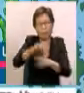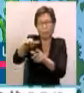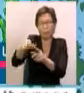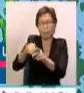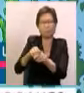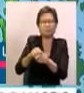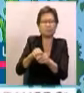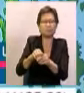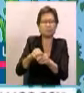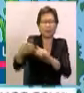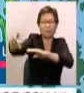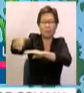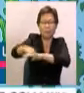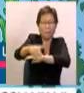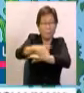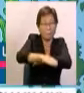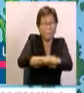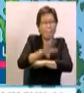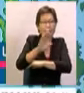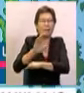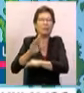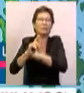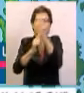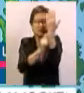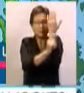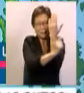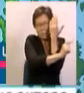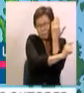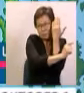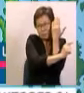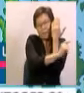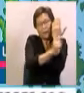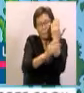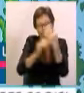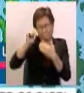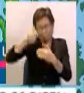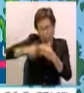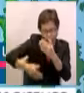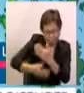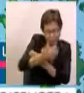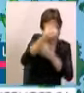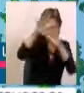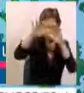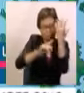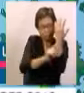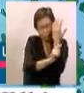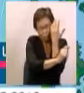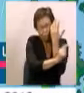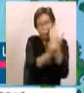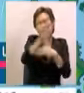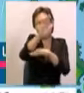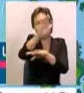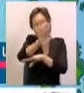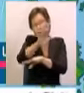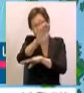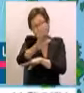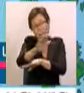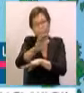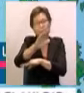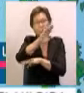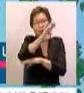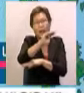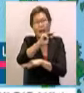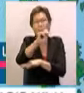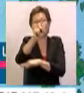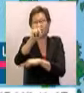melibatkan kawasan perairan pantai timur semenanjung Malaysia pada pagi esok. Menjelang petang pula, Jabatan Meteorologi